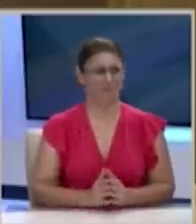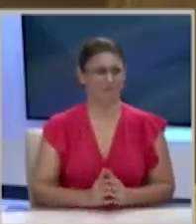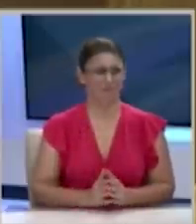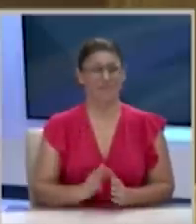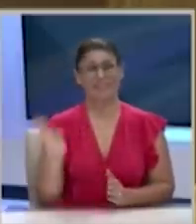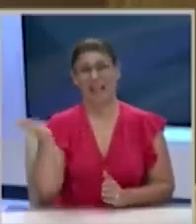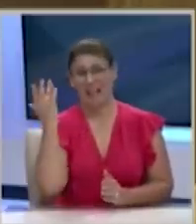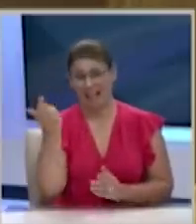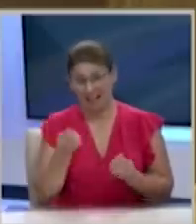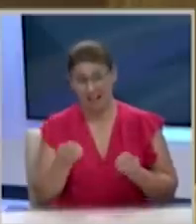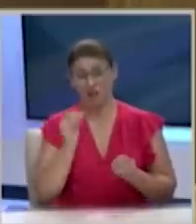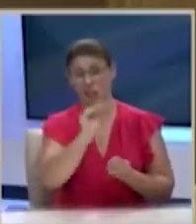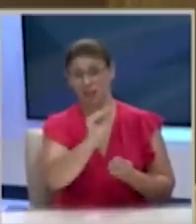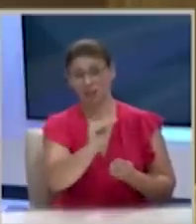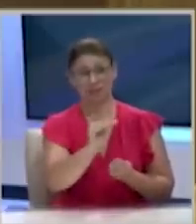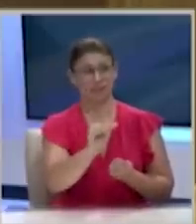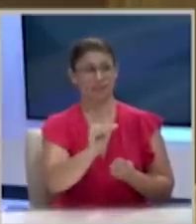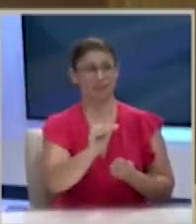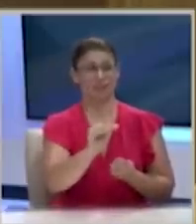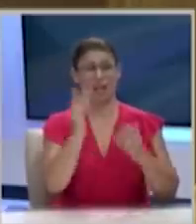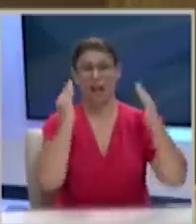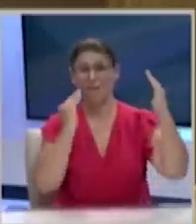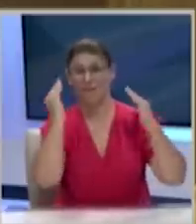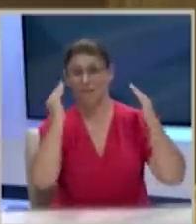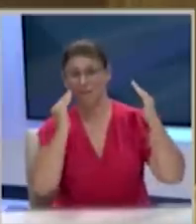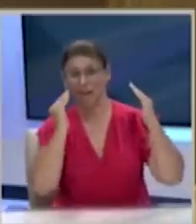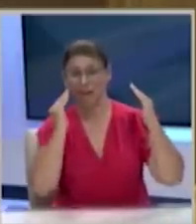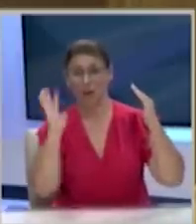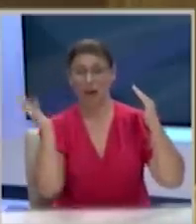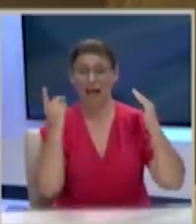γιατί αν κάνω την ερώτηση, αμφιβάλλω αν